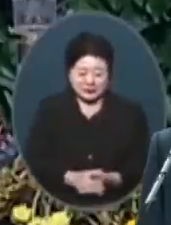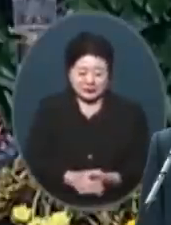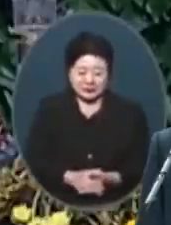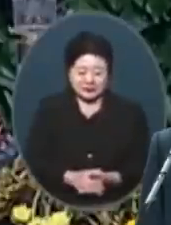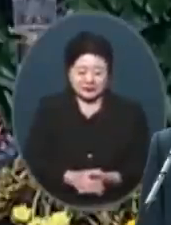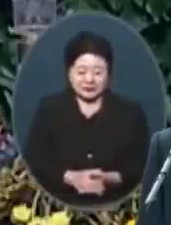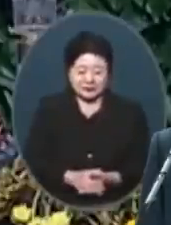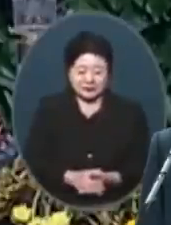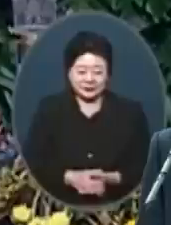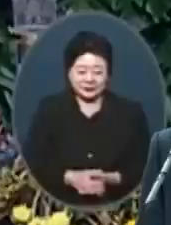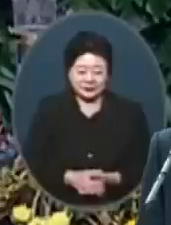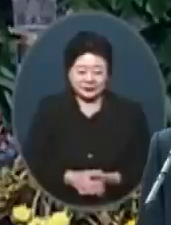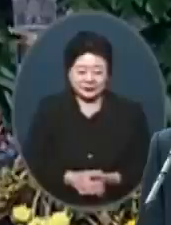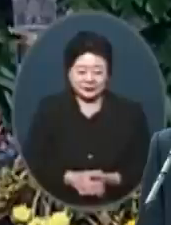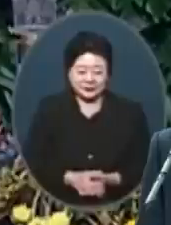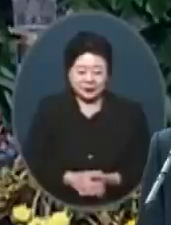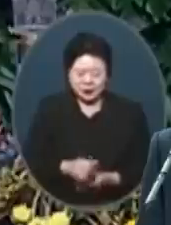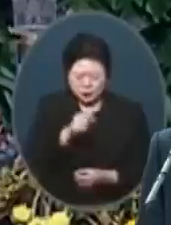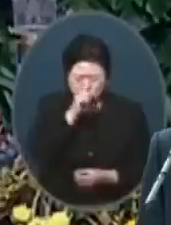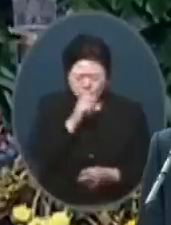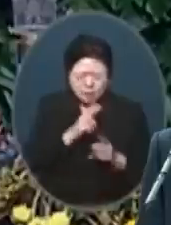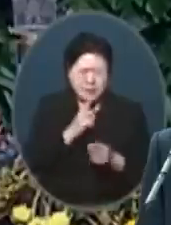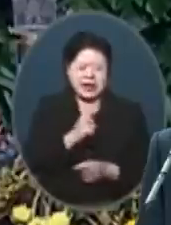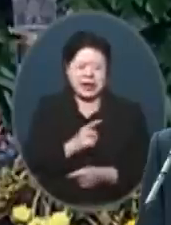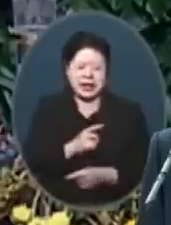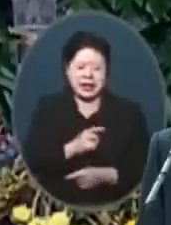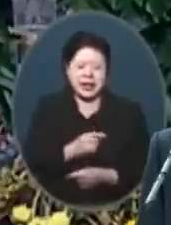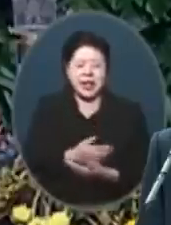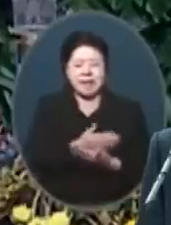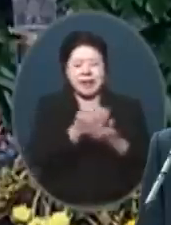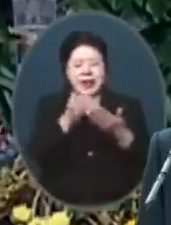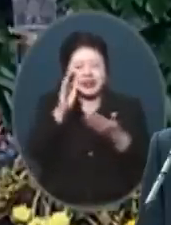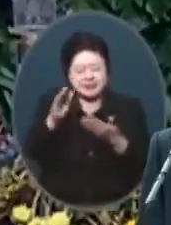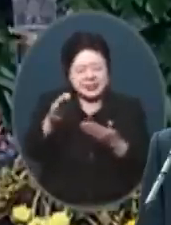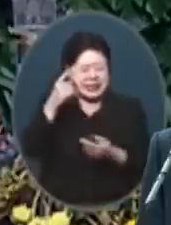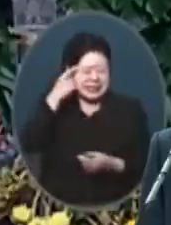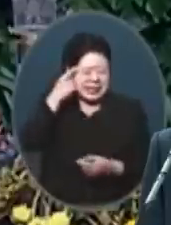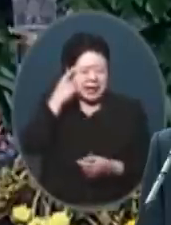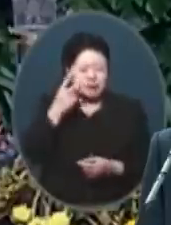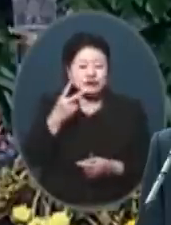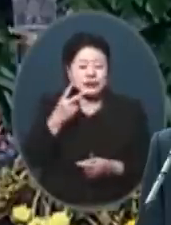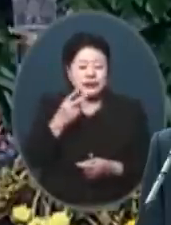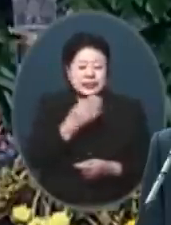어두움을 말하지 않고 밝은 미래를 바라보고 말했습니다.